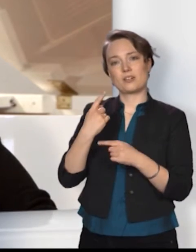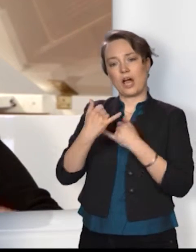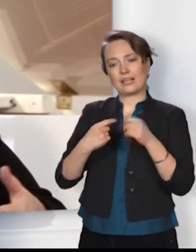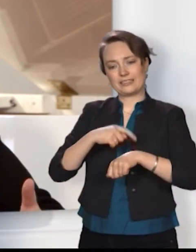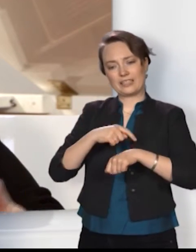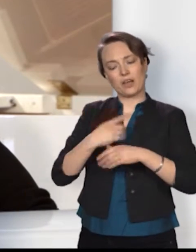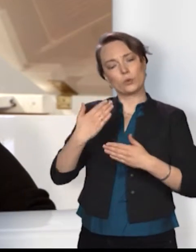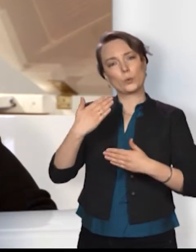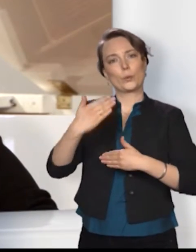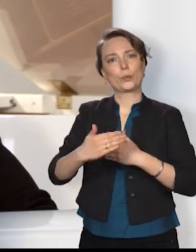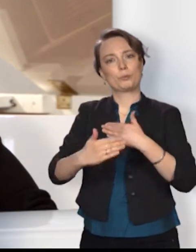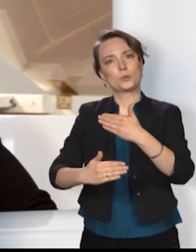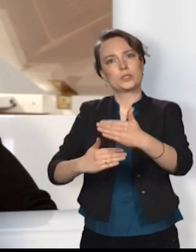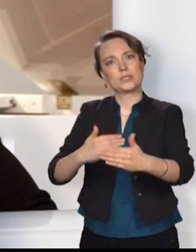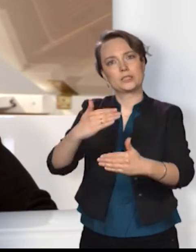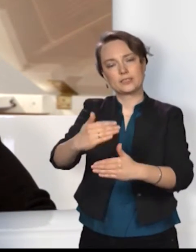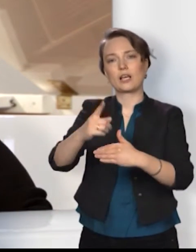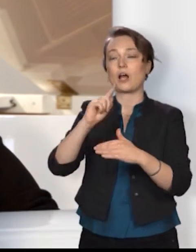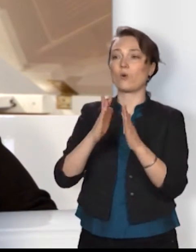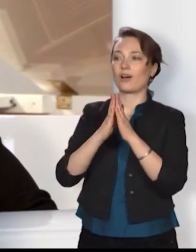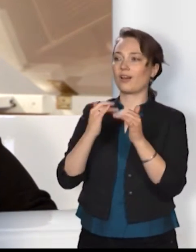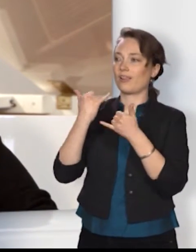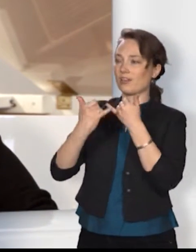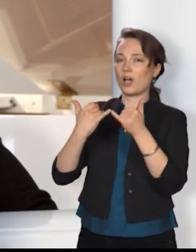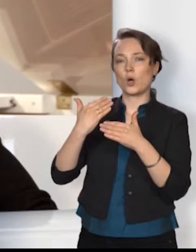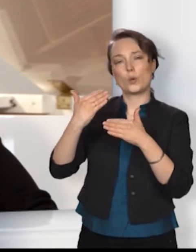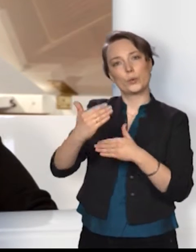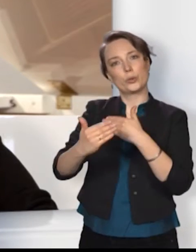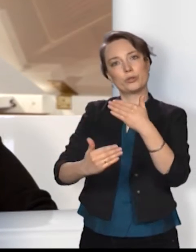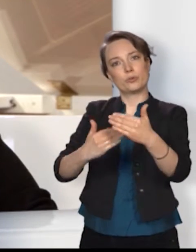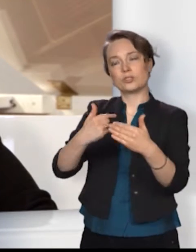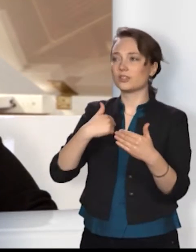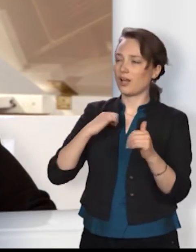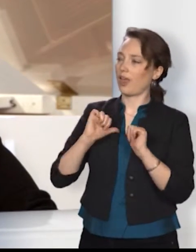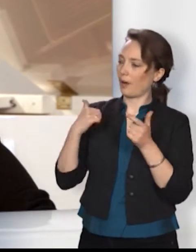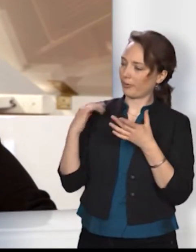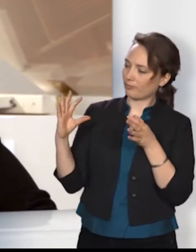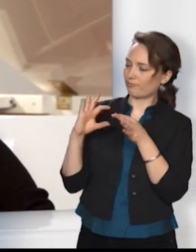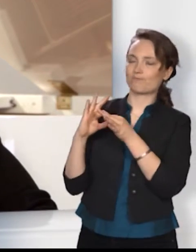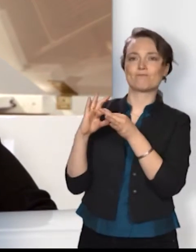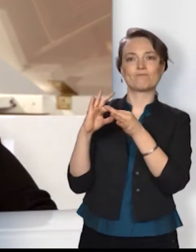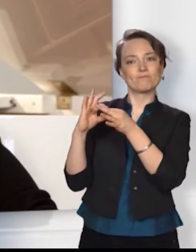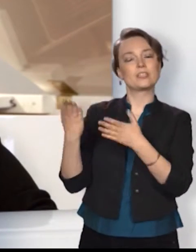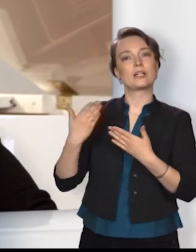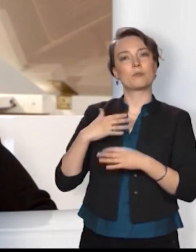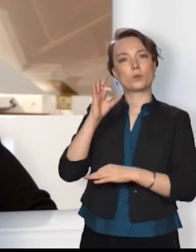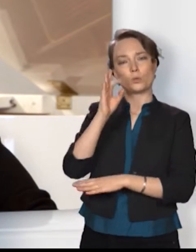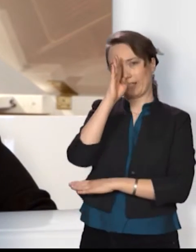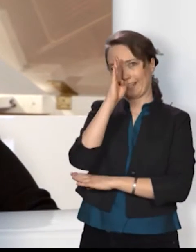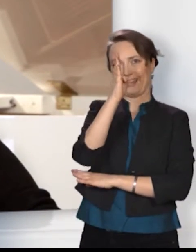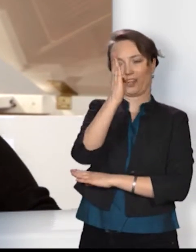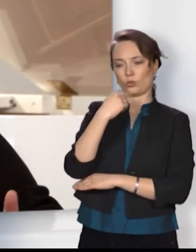aber auch Rhythmus des Kirchenjahres in unser Leben hineinholen, dann ist das eine gute Schnur, an der wir entlang gehen